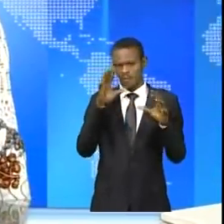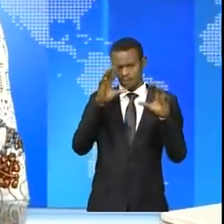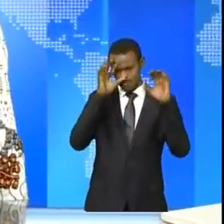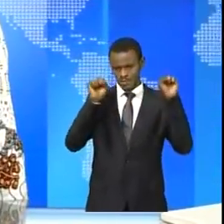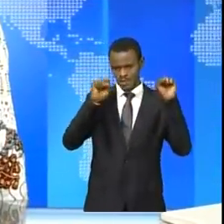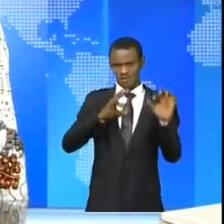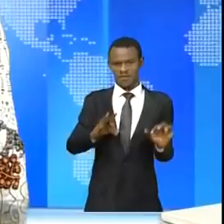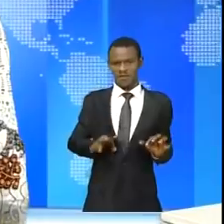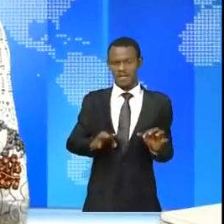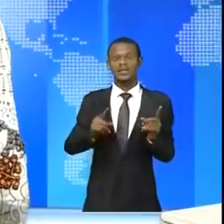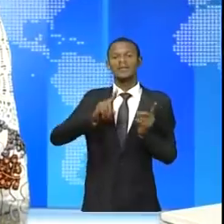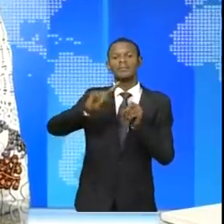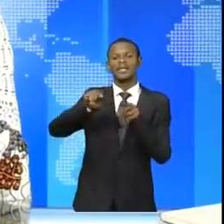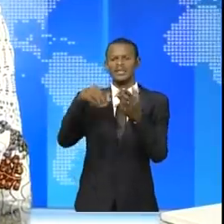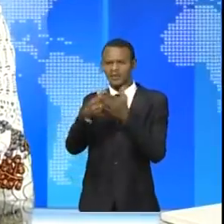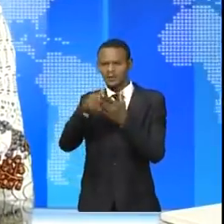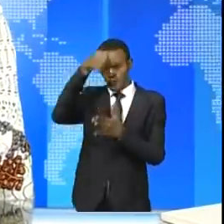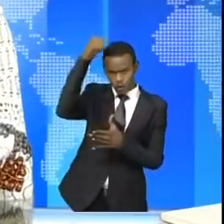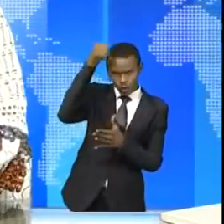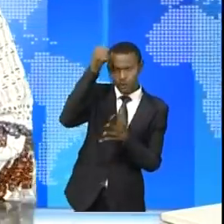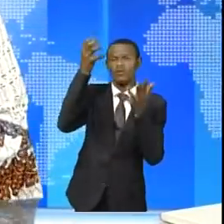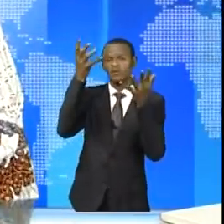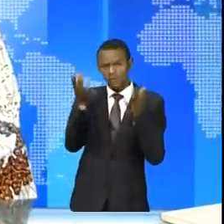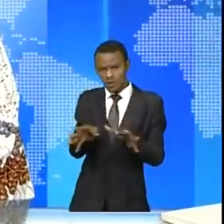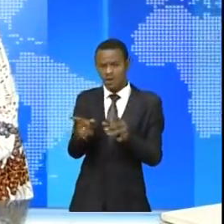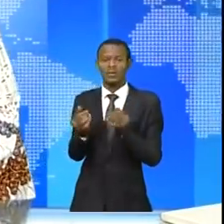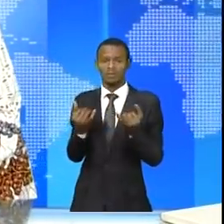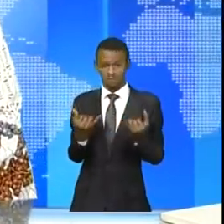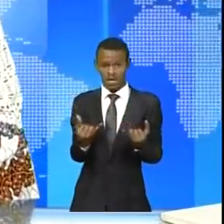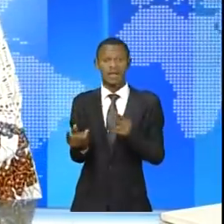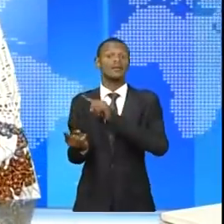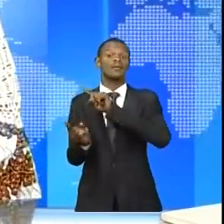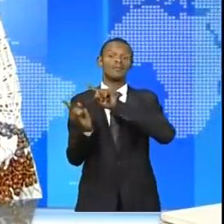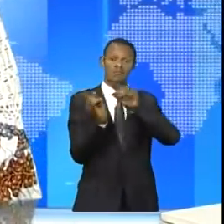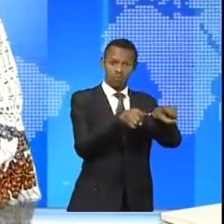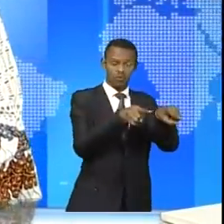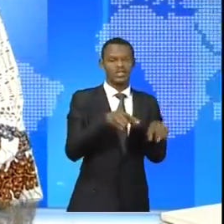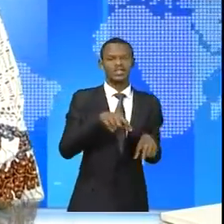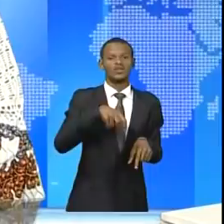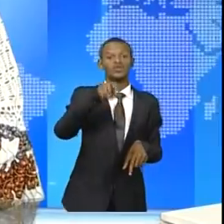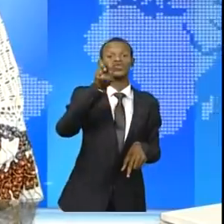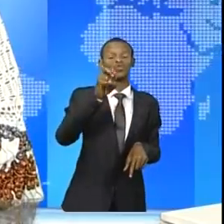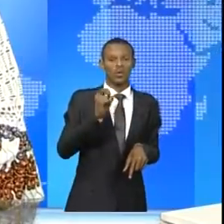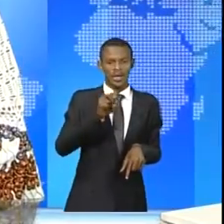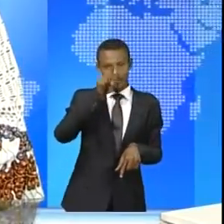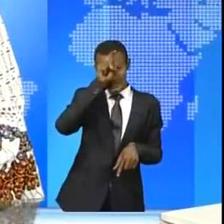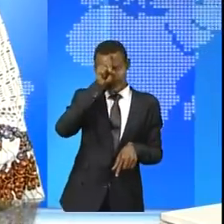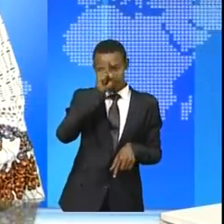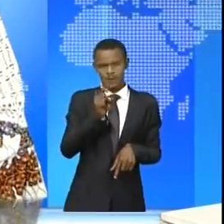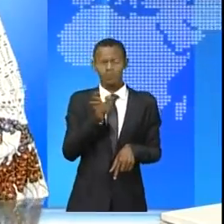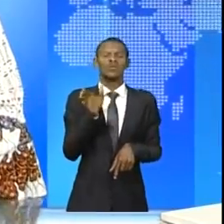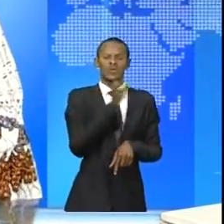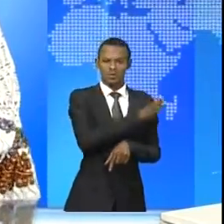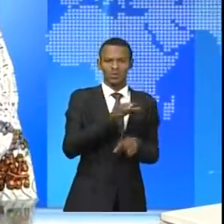l'État de la RDC est arrivé ce samedi à Khartoum, première étape de sa tournée. Une communication importante de la